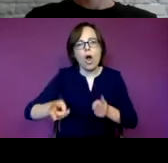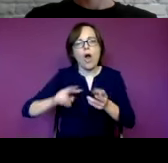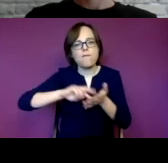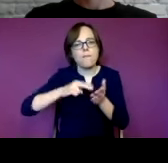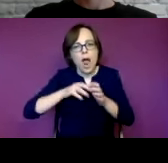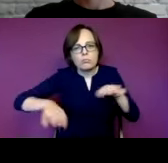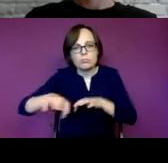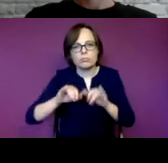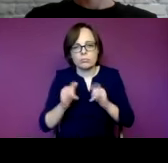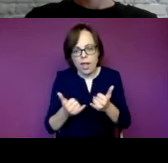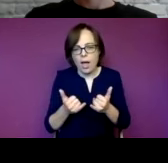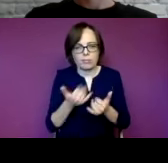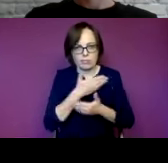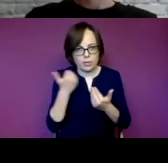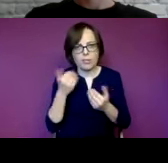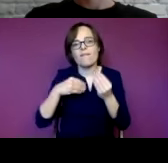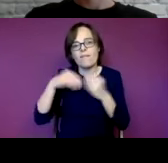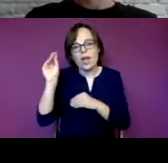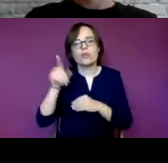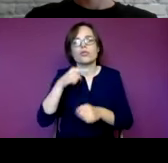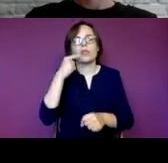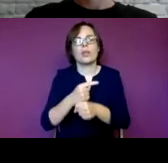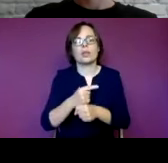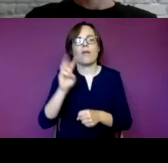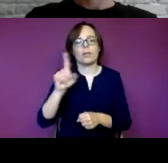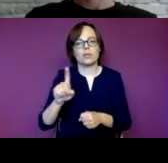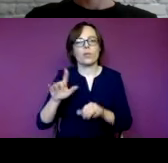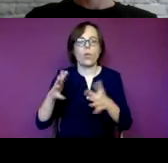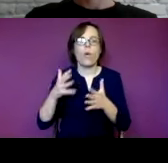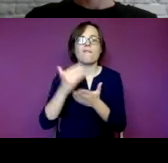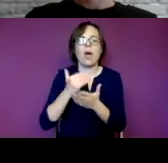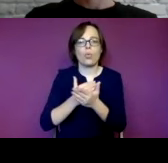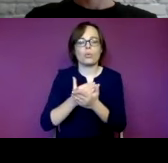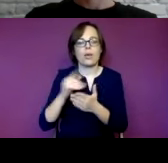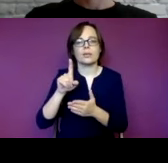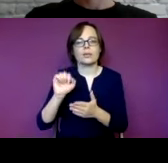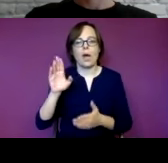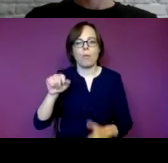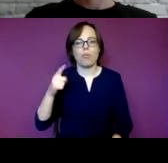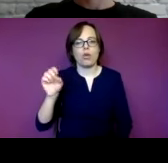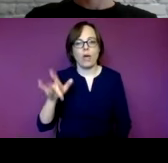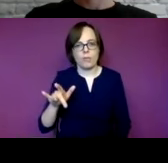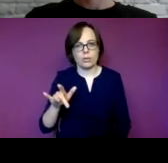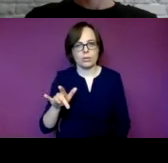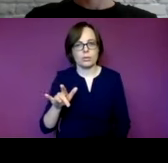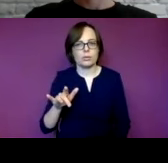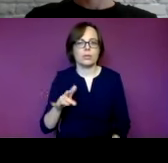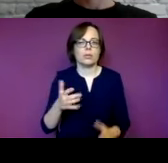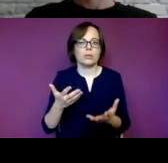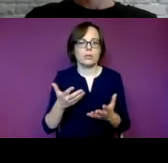zdefiniowane. Większość jest robiona na WZ-kach, czyli warunkach zabudowy, czyli na dobrym sąsiedztwie, czyli się dzieje coś